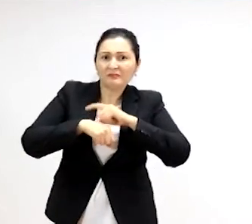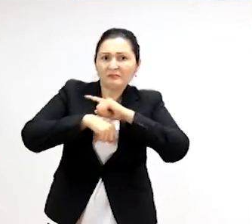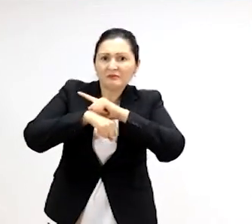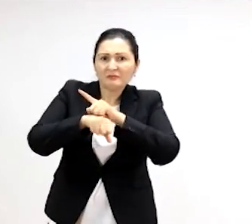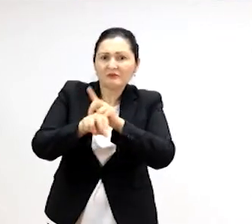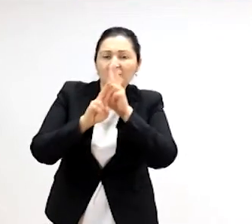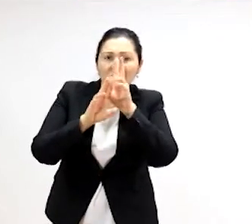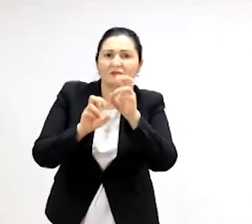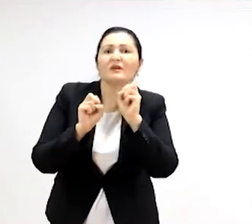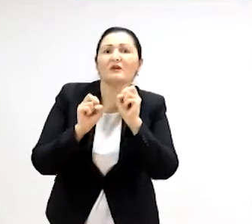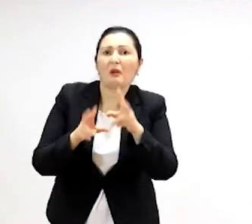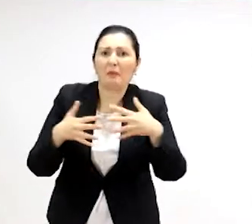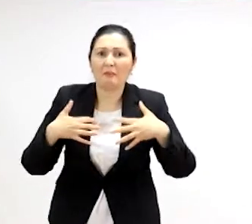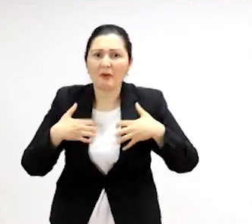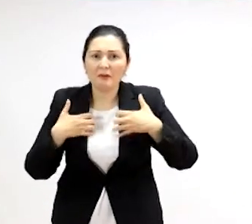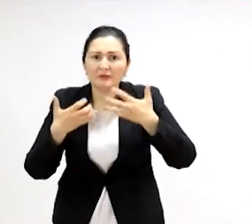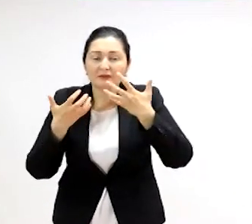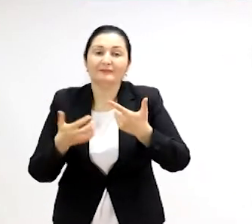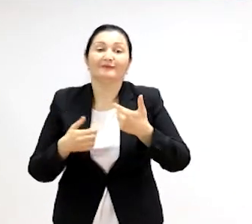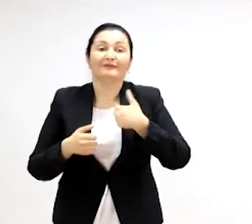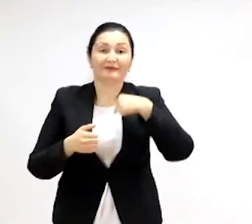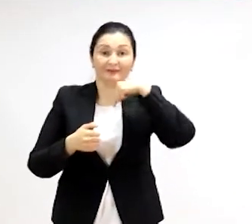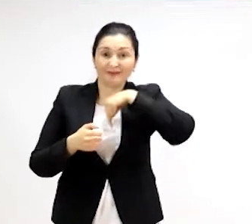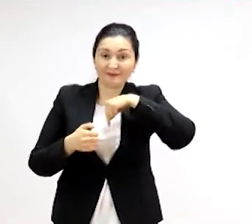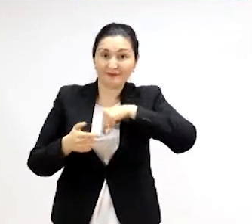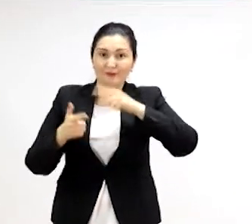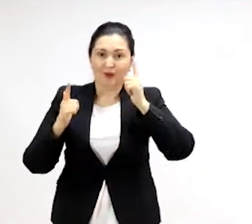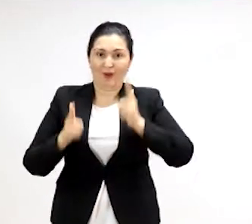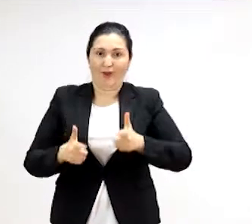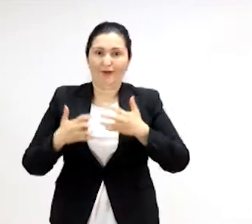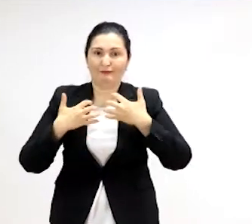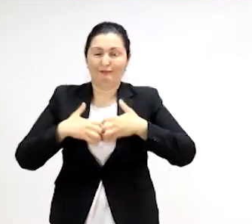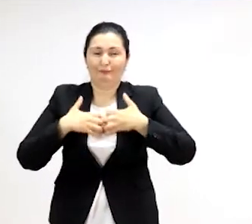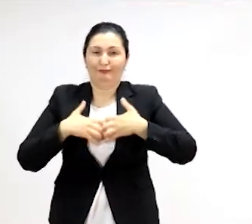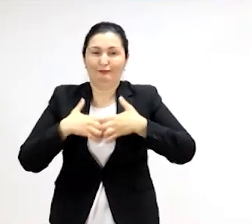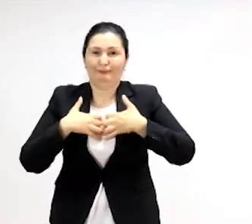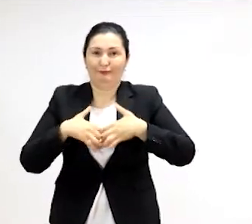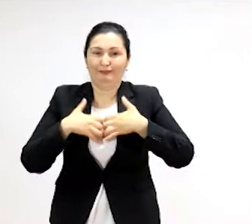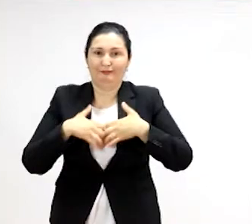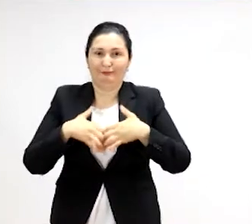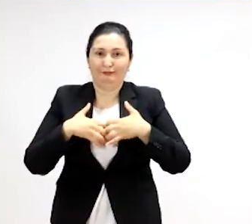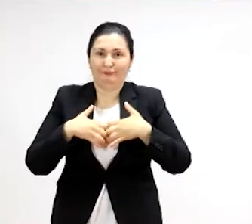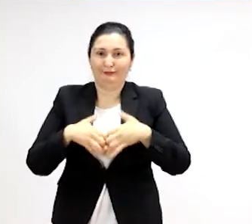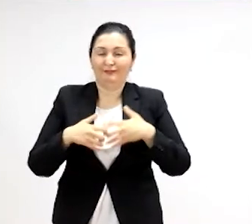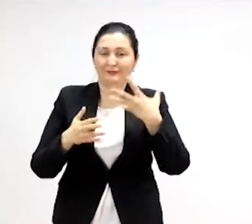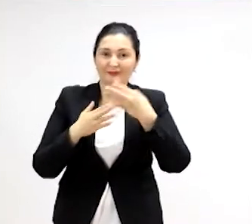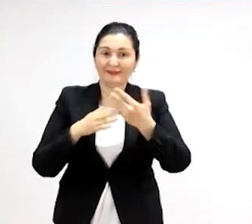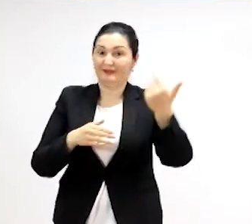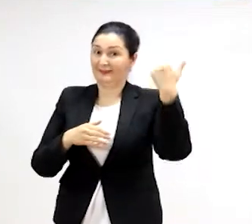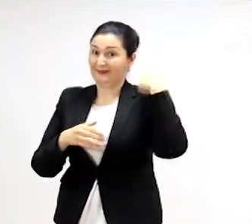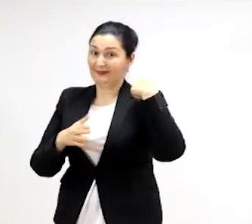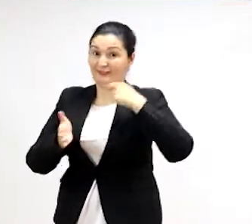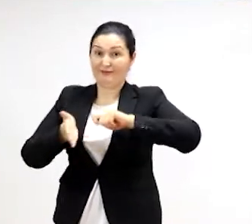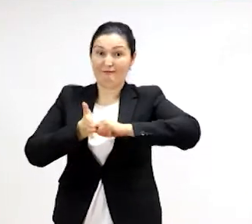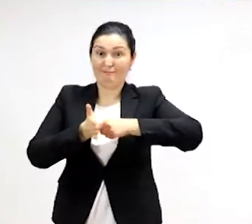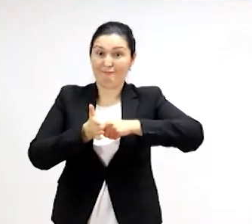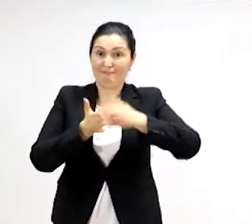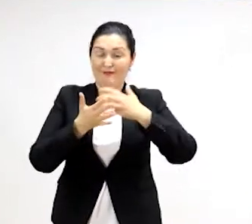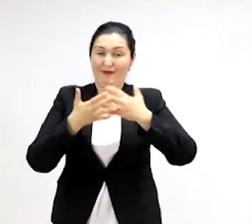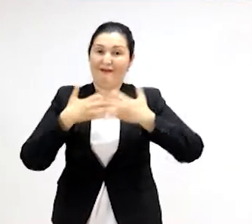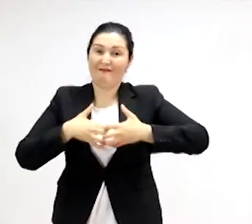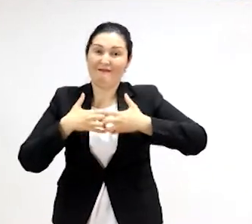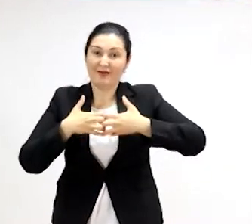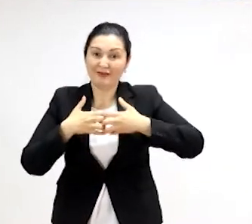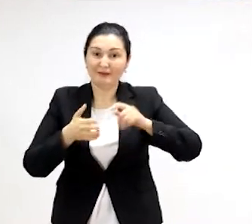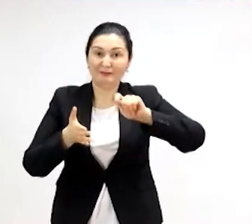медиҳӣ? Пурсид маймун. Ман бо қувваи муҳаррик кор мекунам. Ана дидед, дар қафоям мурват дорам.